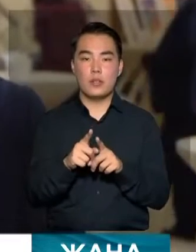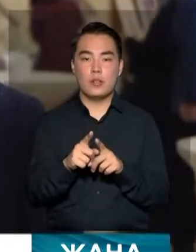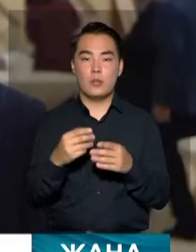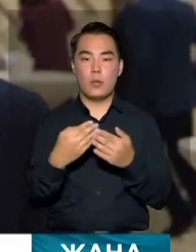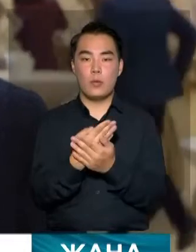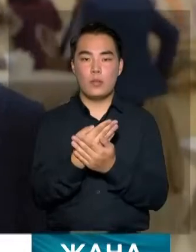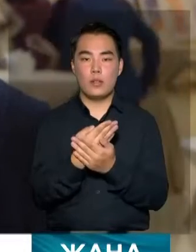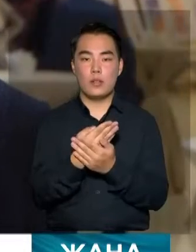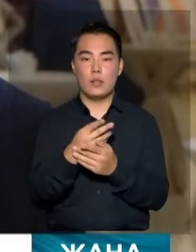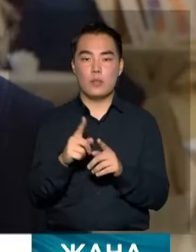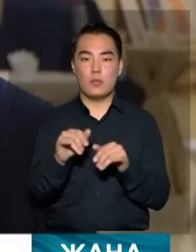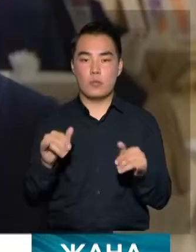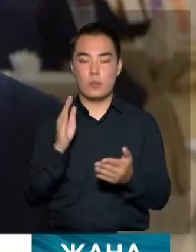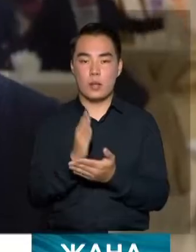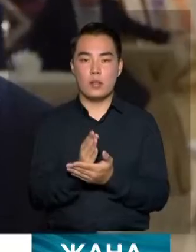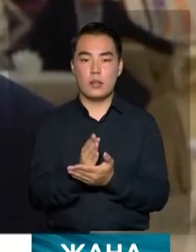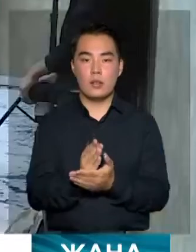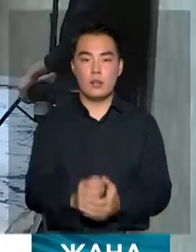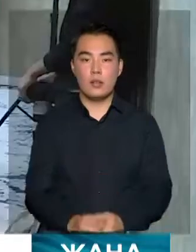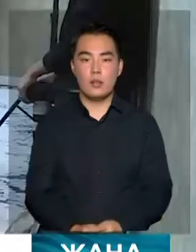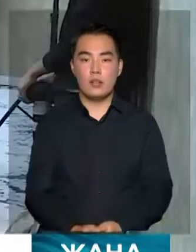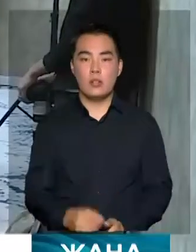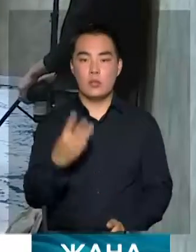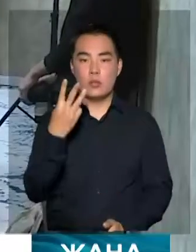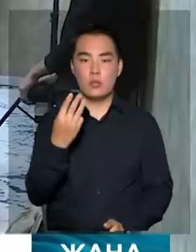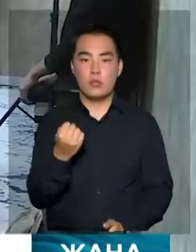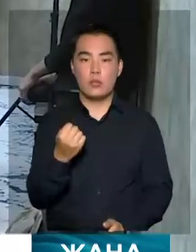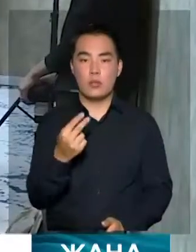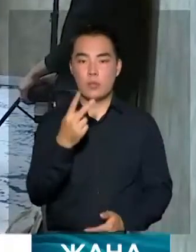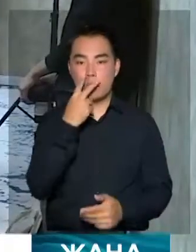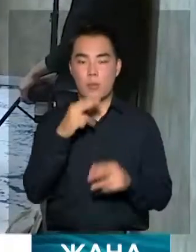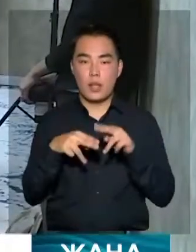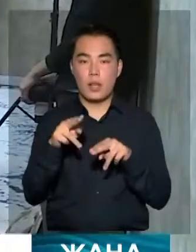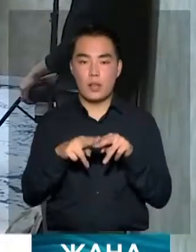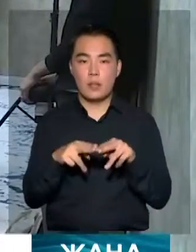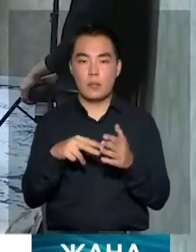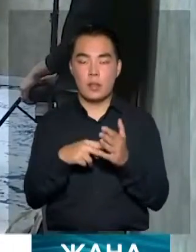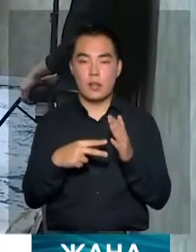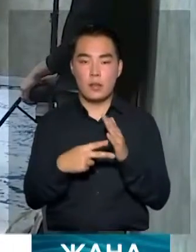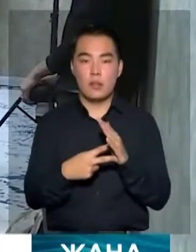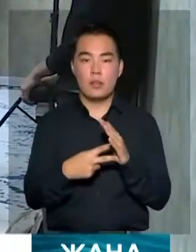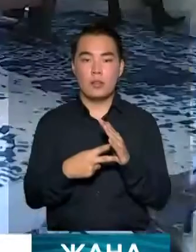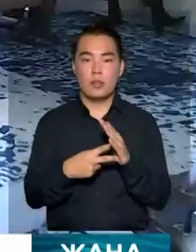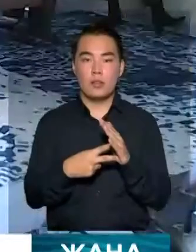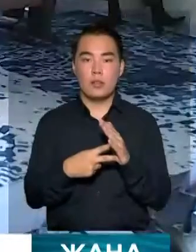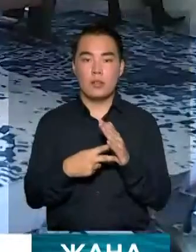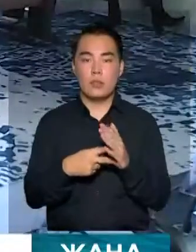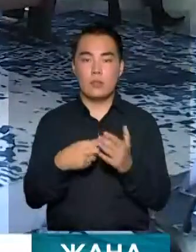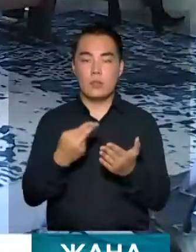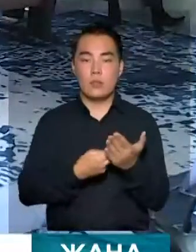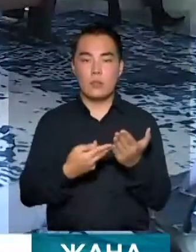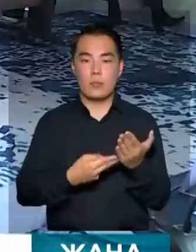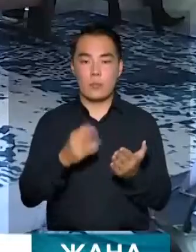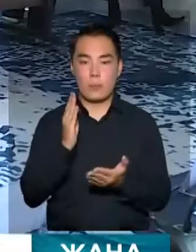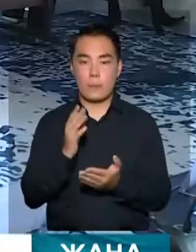үшін үлкен міндет. Көп кіші осы жерге. Үш күнге жоспарланған халықаралық конференция аясында бірқатар меморандумға қол қойылды. Мәселен,